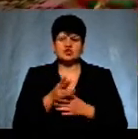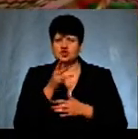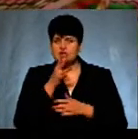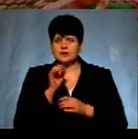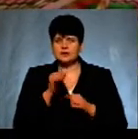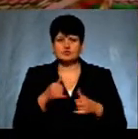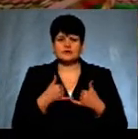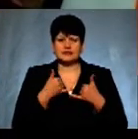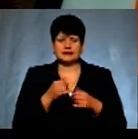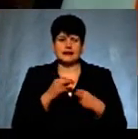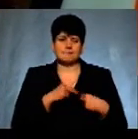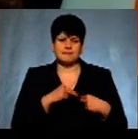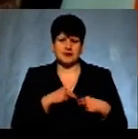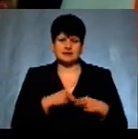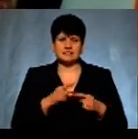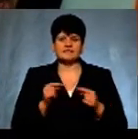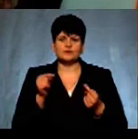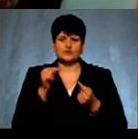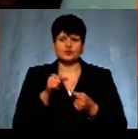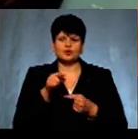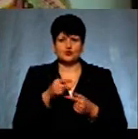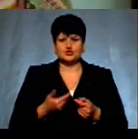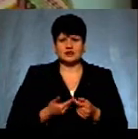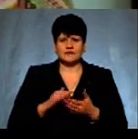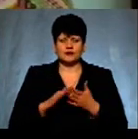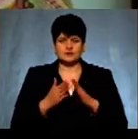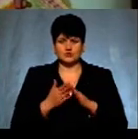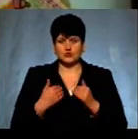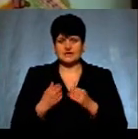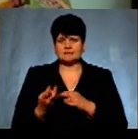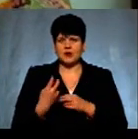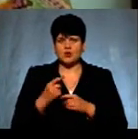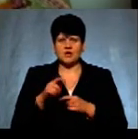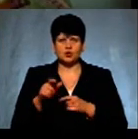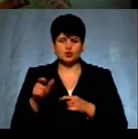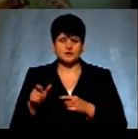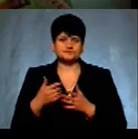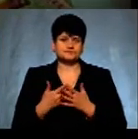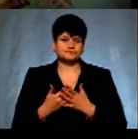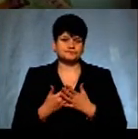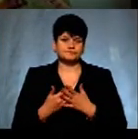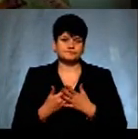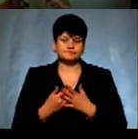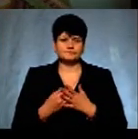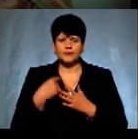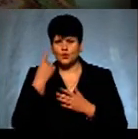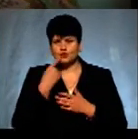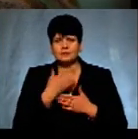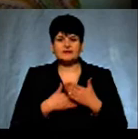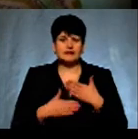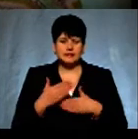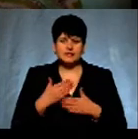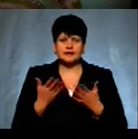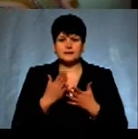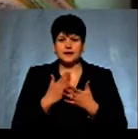він може приділити праці відповідно до його життєвих обставин. До нас приходять люди, скажімо, які особи з інвалідністю, які